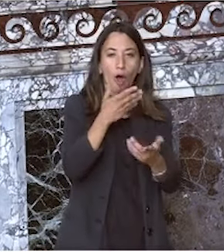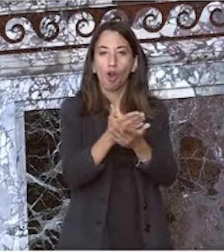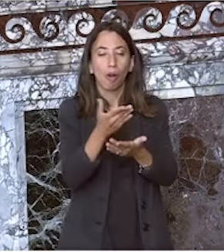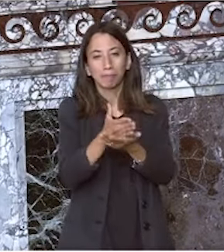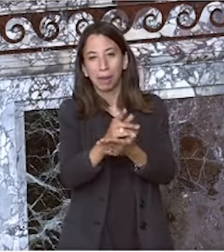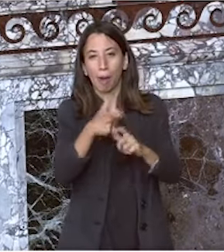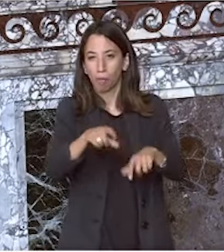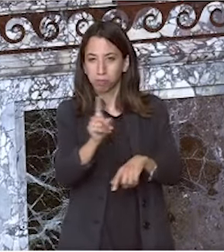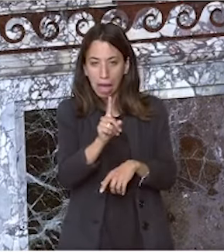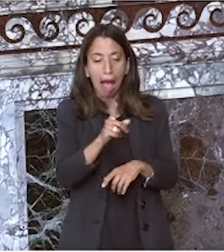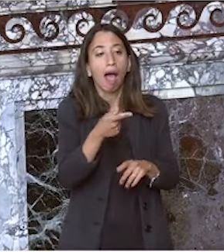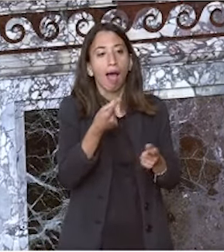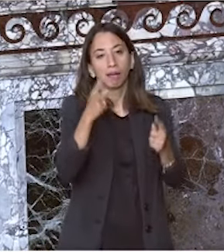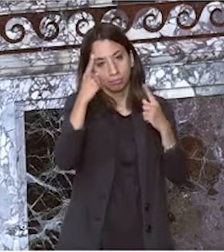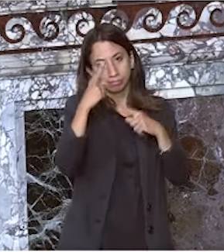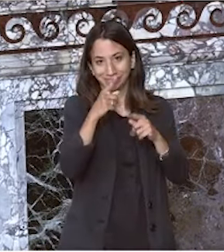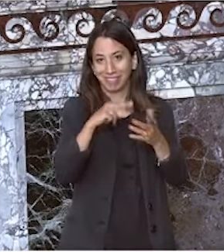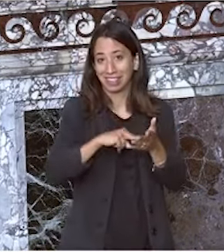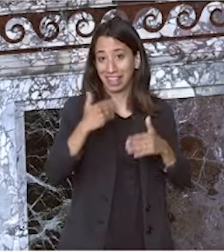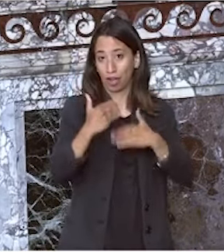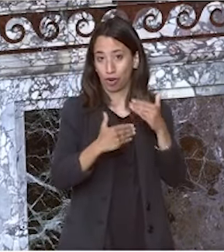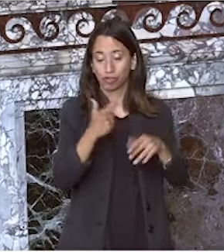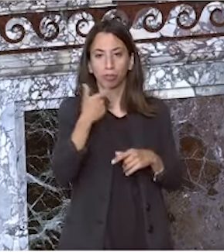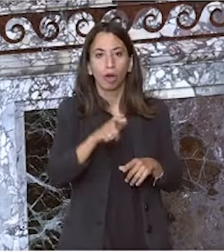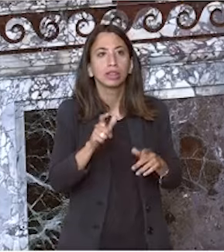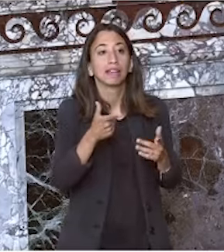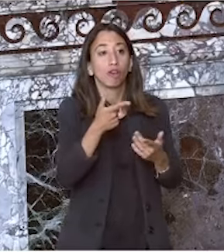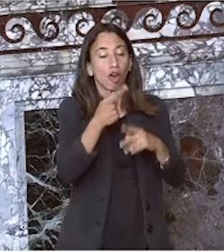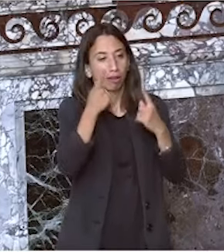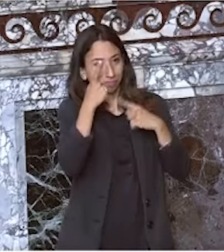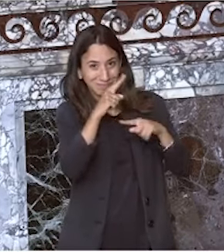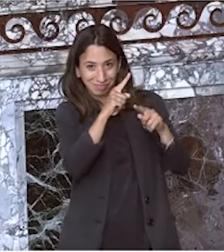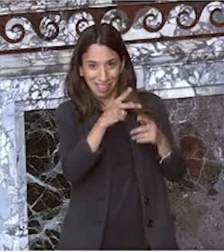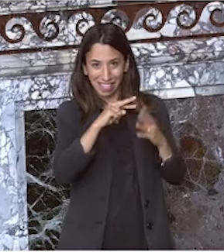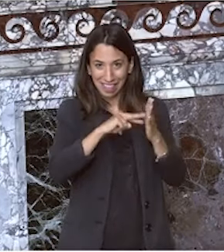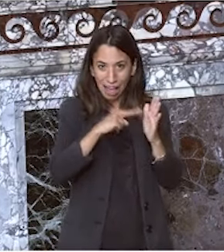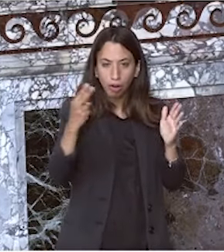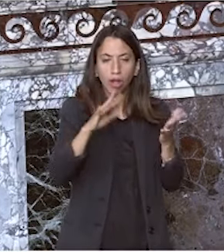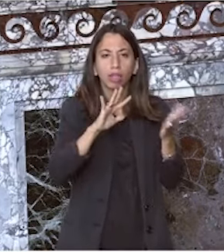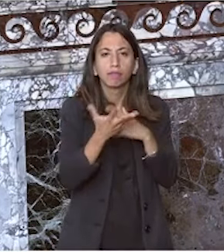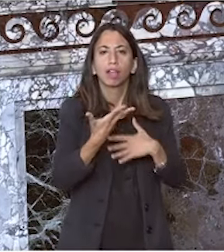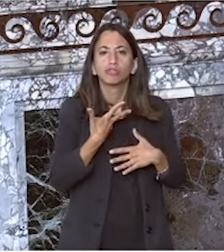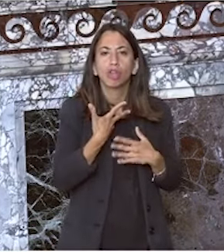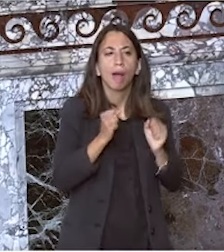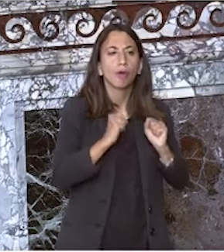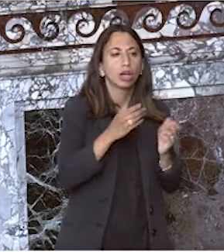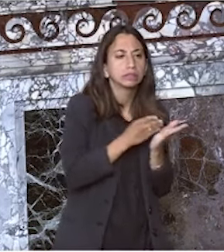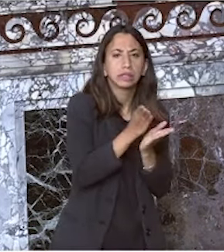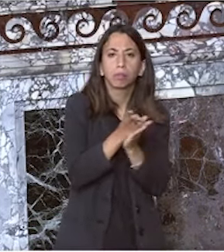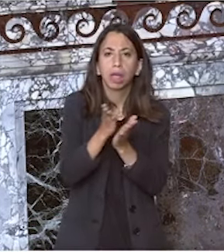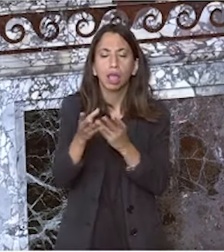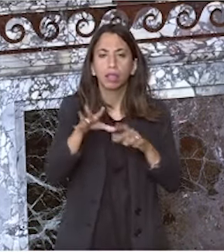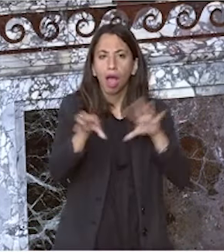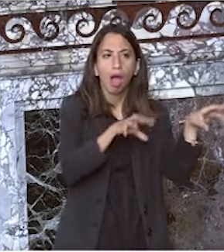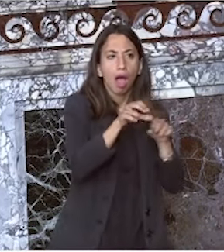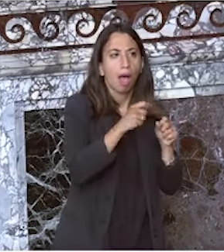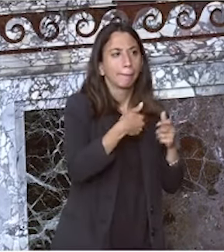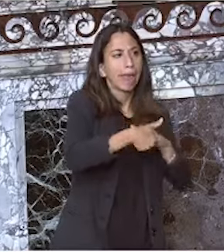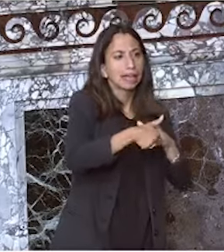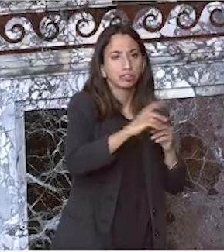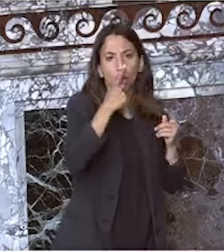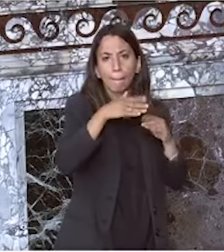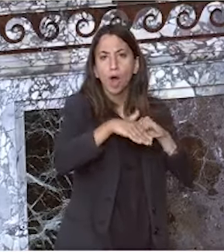fornitori di servizi di pagamento hanno migliorato l'offerta e le modalità di fruizione di strumenti quali i pagamenti istantanei e i portafogli